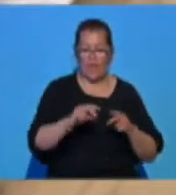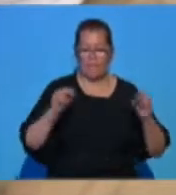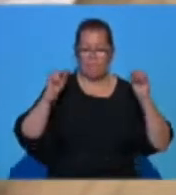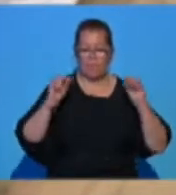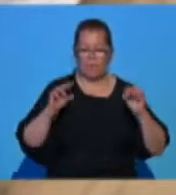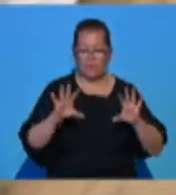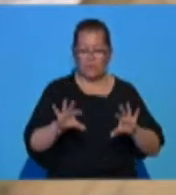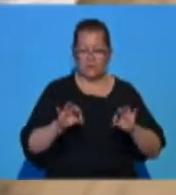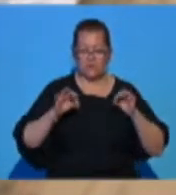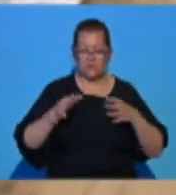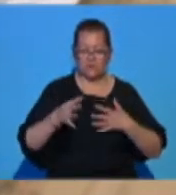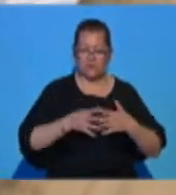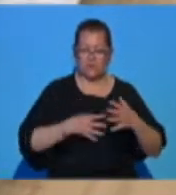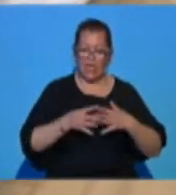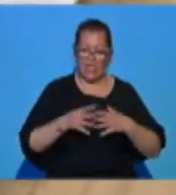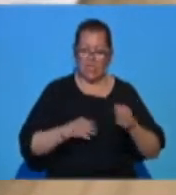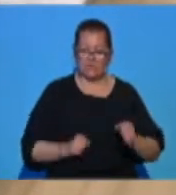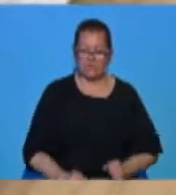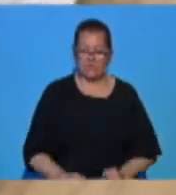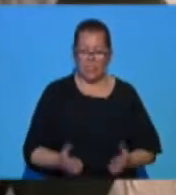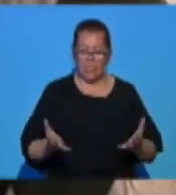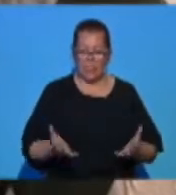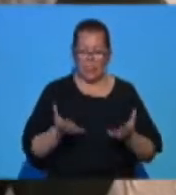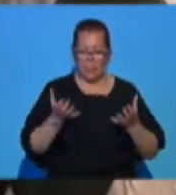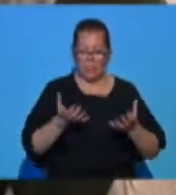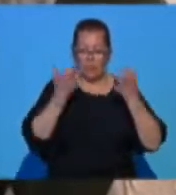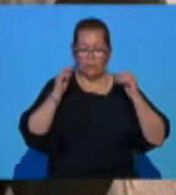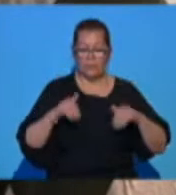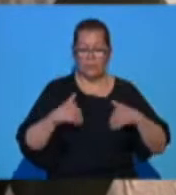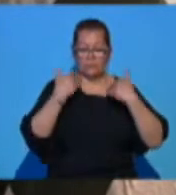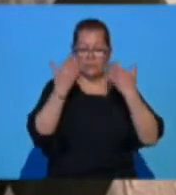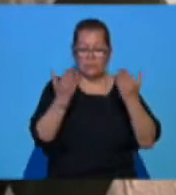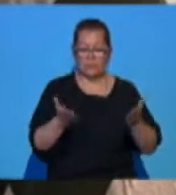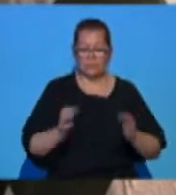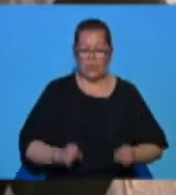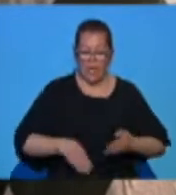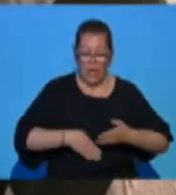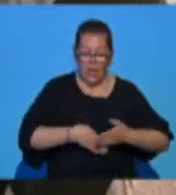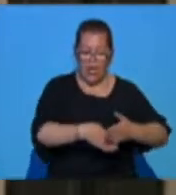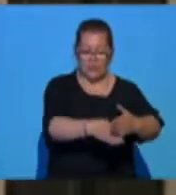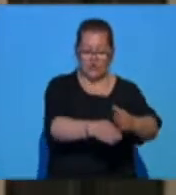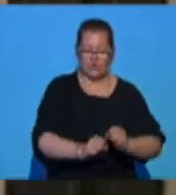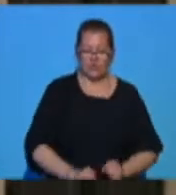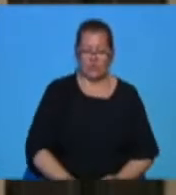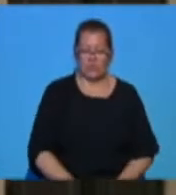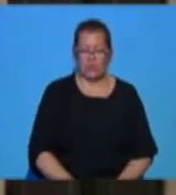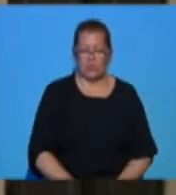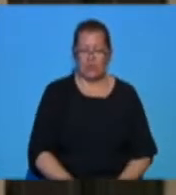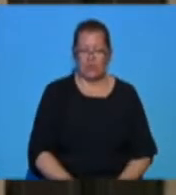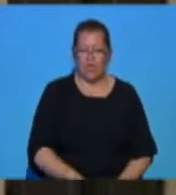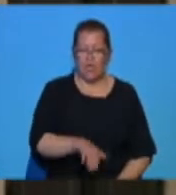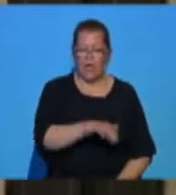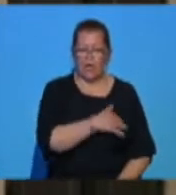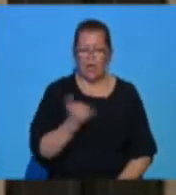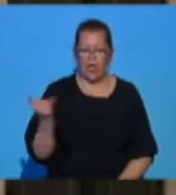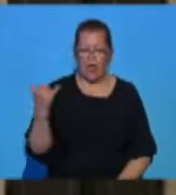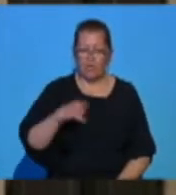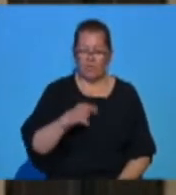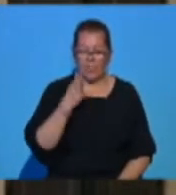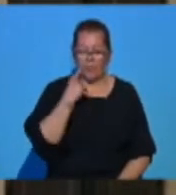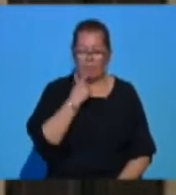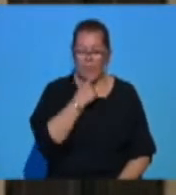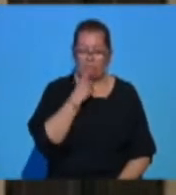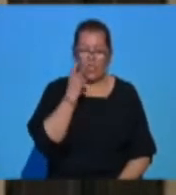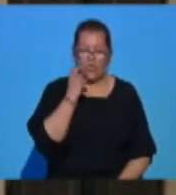ei, descoperă talente în formare, le promovează și le oferă o rampă de lansare. Elevii care pășesc, unii vin din